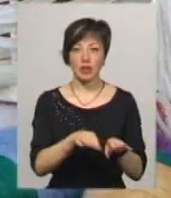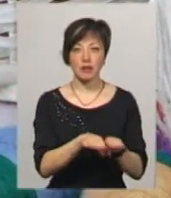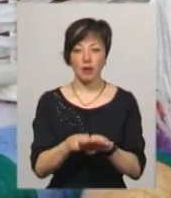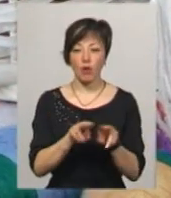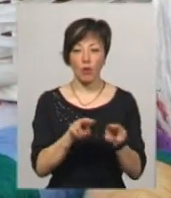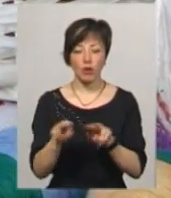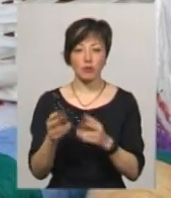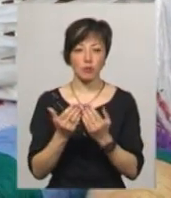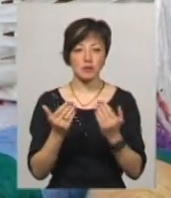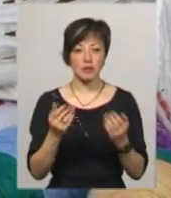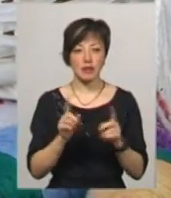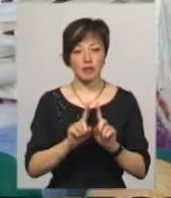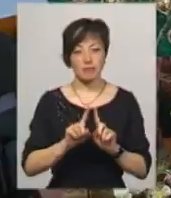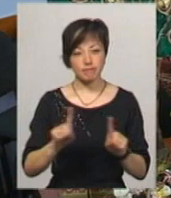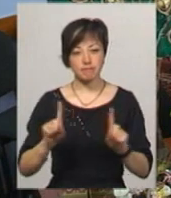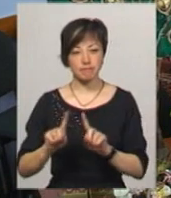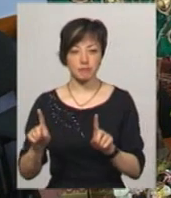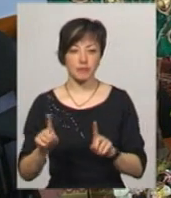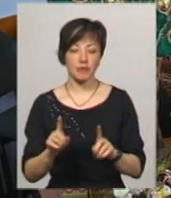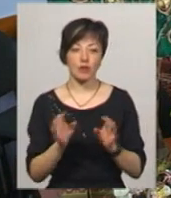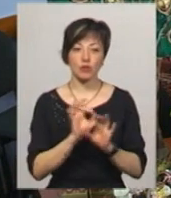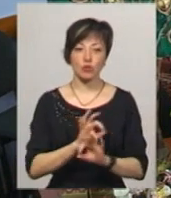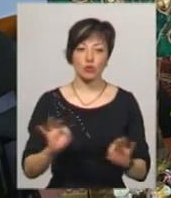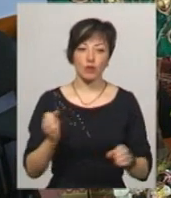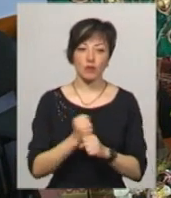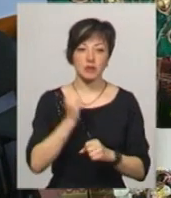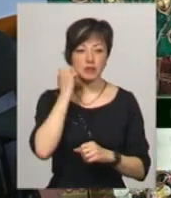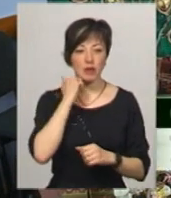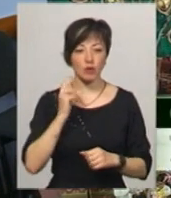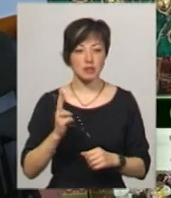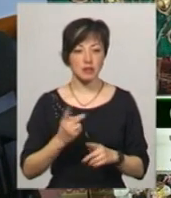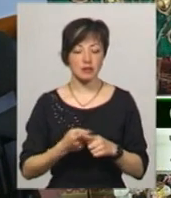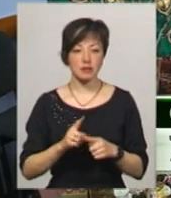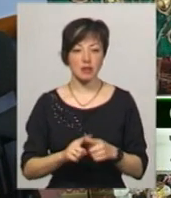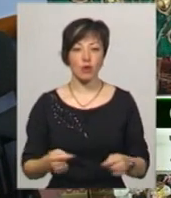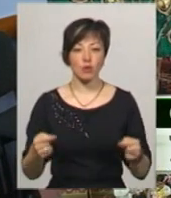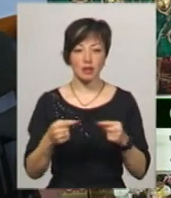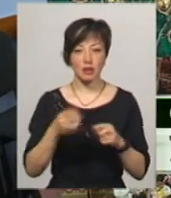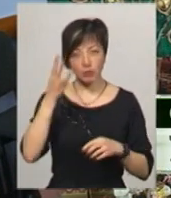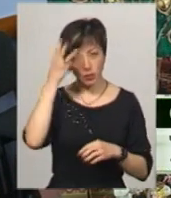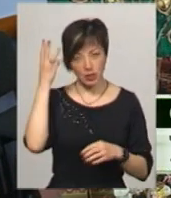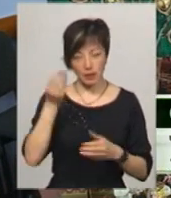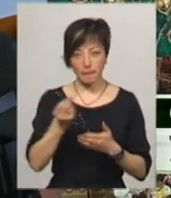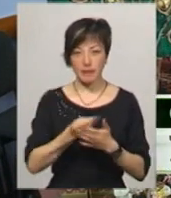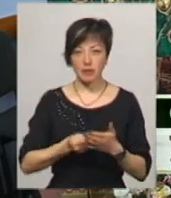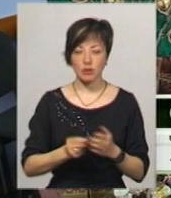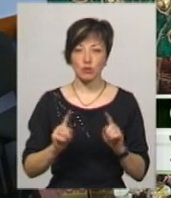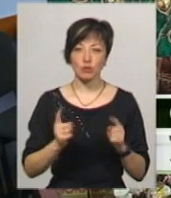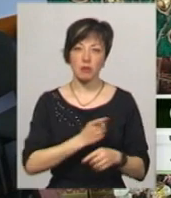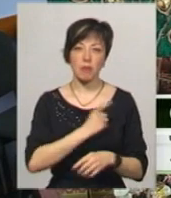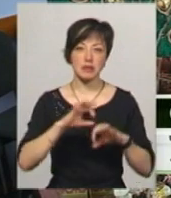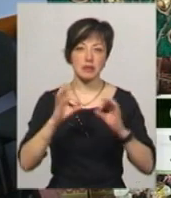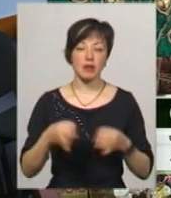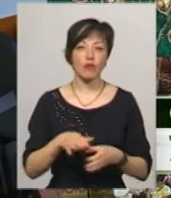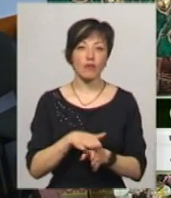огляду композицій вирізняють деякі з них. Дуже чудові роботи Стара Константинова. Це конкретно подільська писанка і дуже майстерно